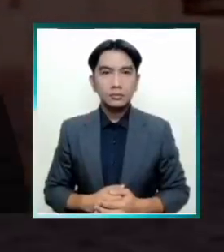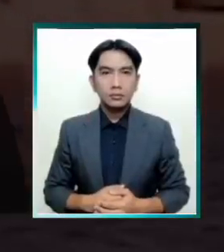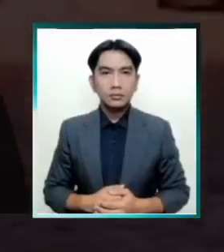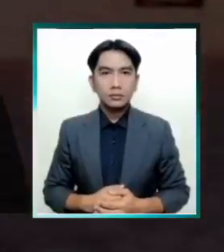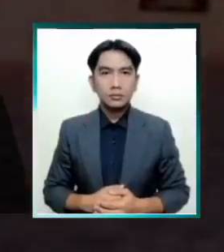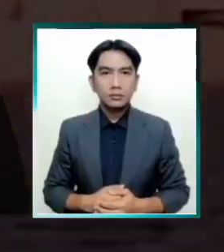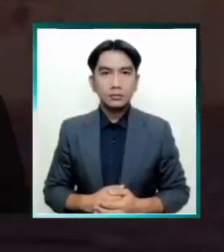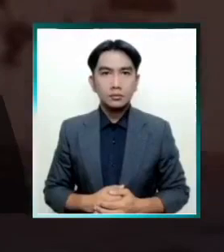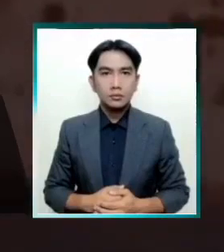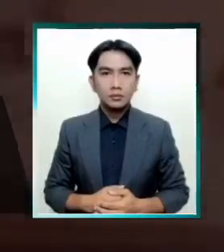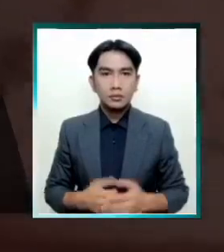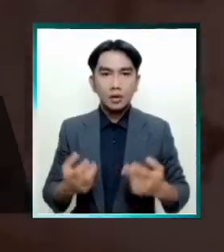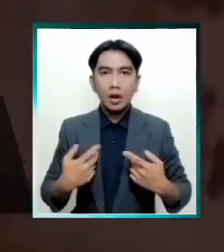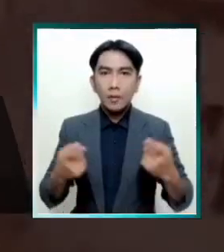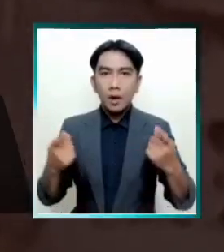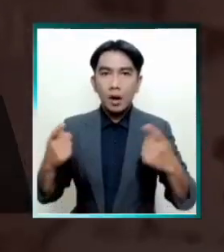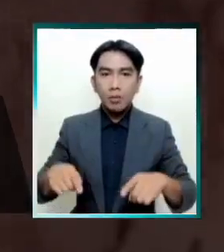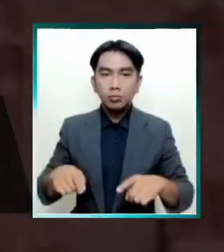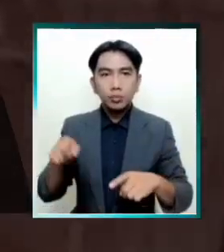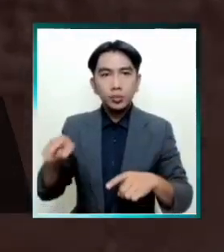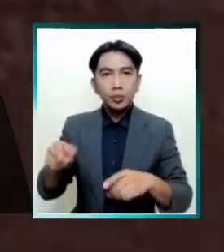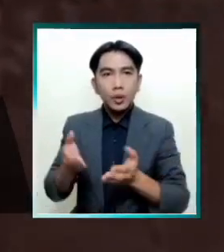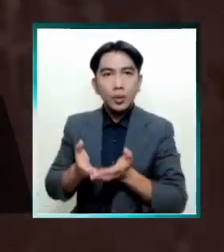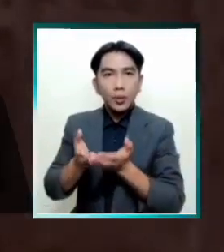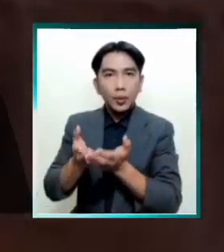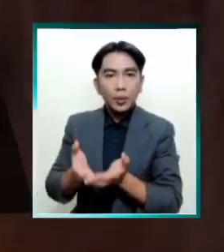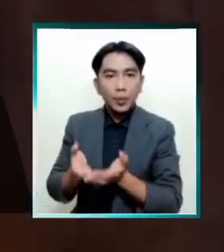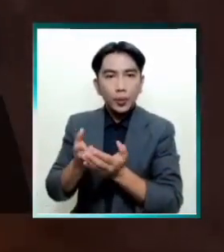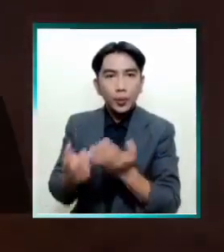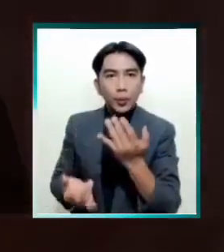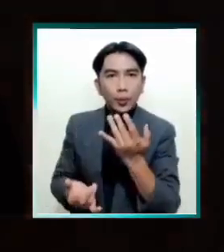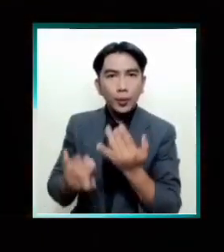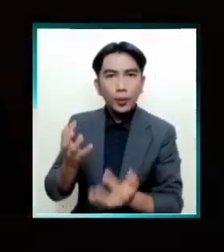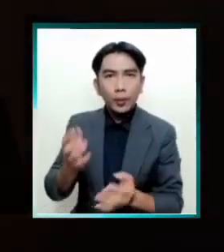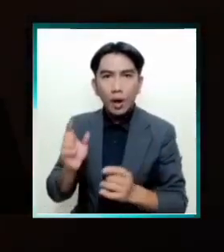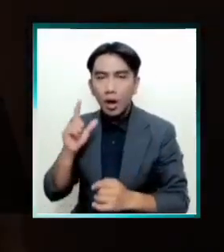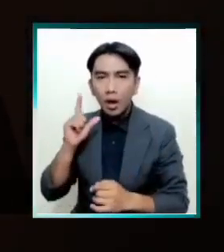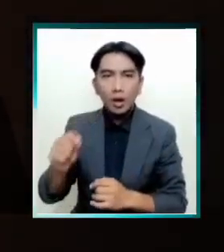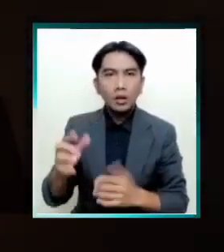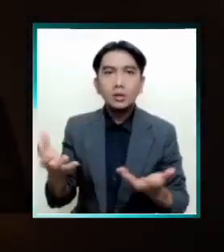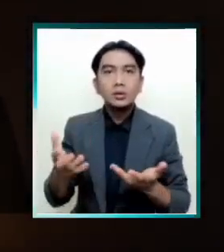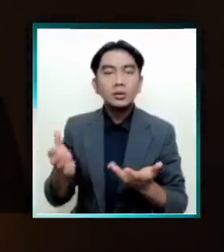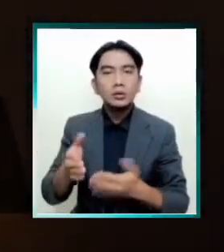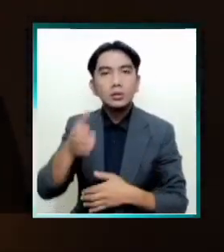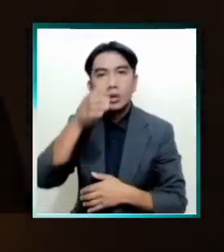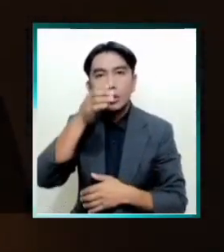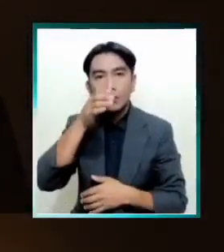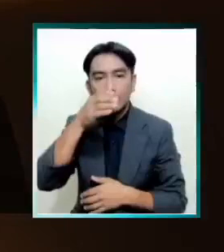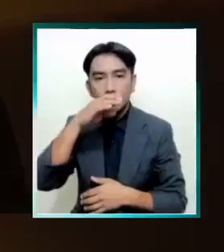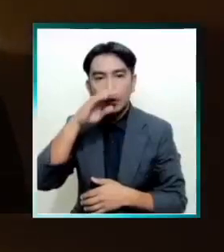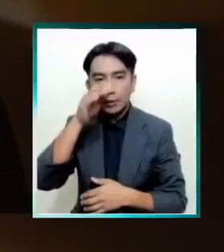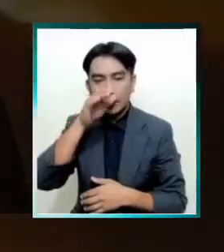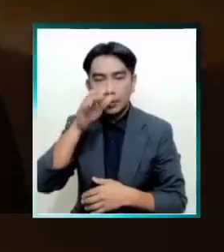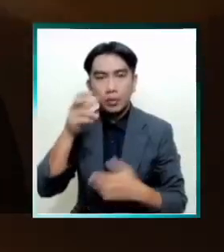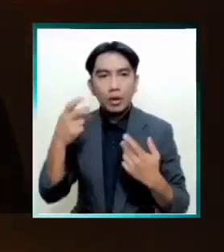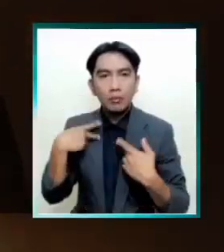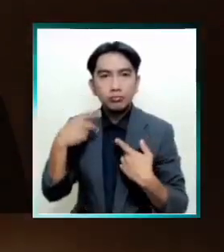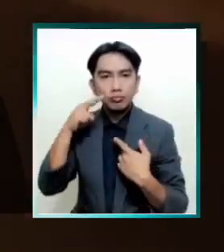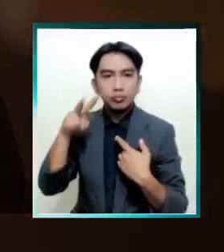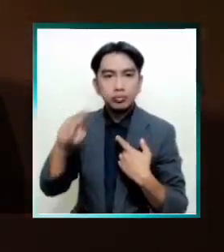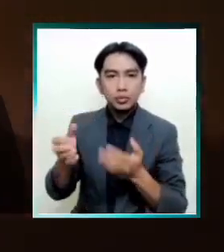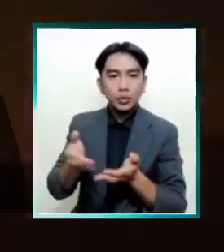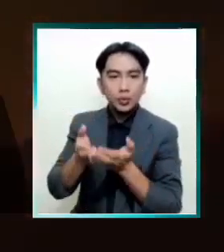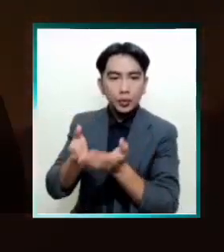bigla na lang nagapoy ang isang barkong nakatenga sa Lapu-Lapu City, Cebu. Kitang-kita ang malaking sunog sa MV Diamond